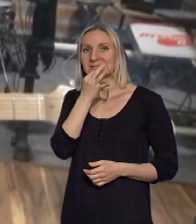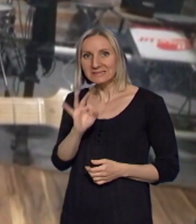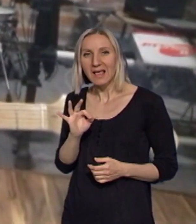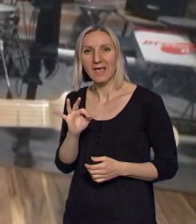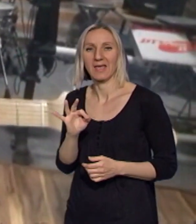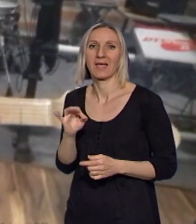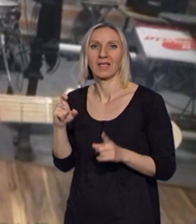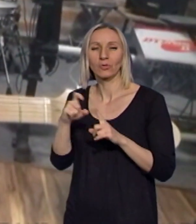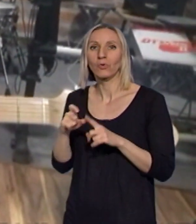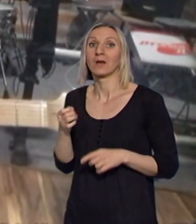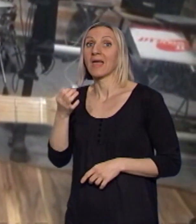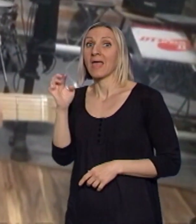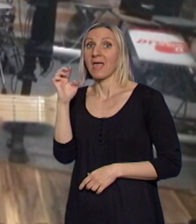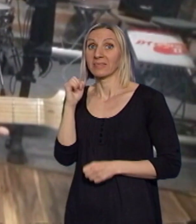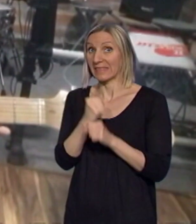D,